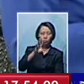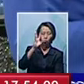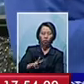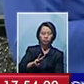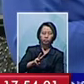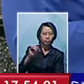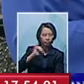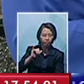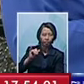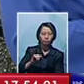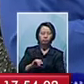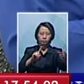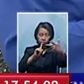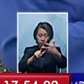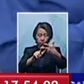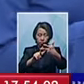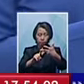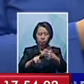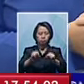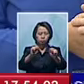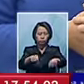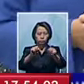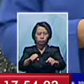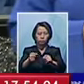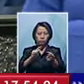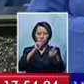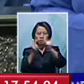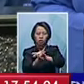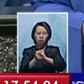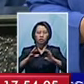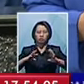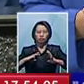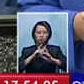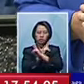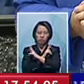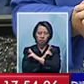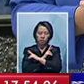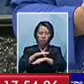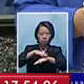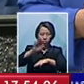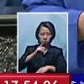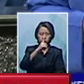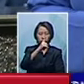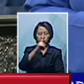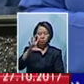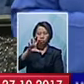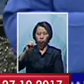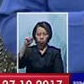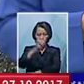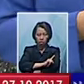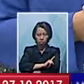wajib. Ketiga, membenarkan gantian cuti rehat melebihi 150